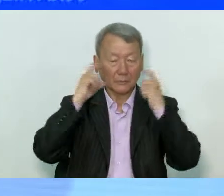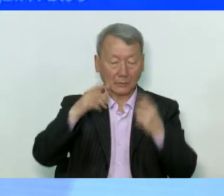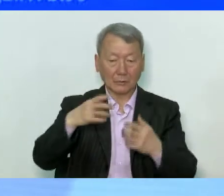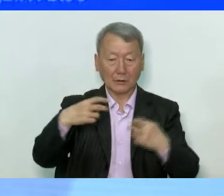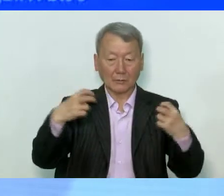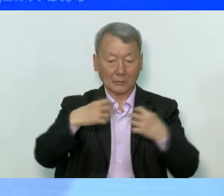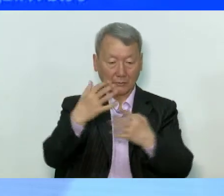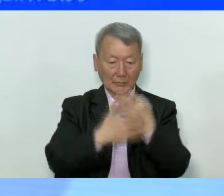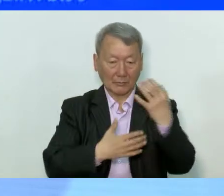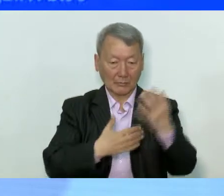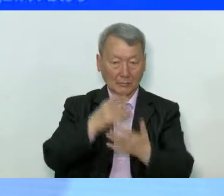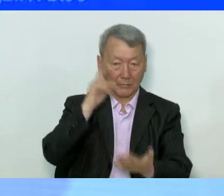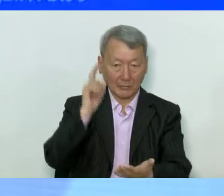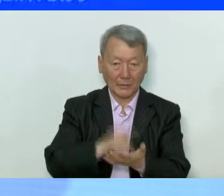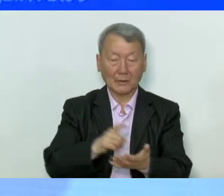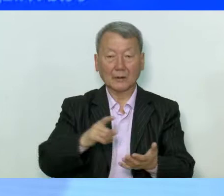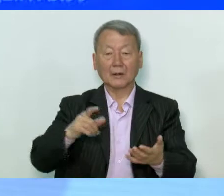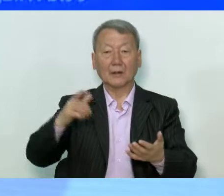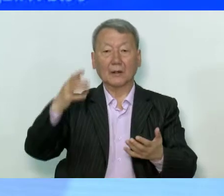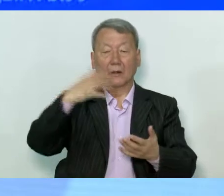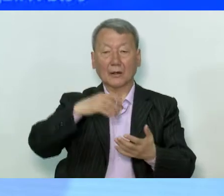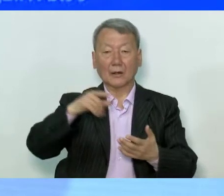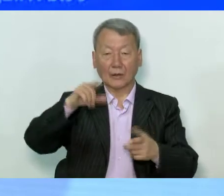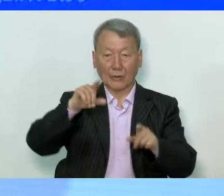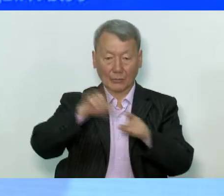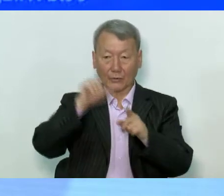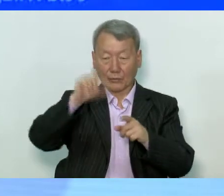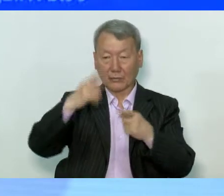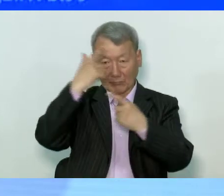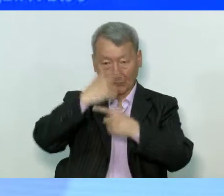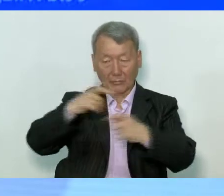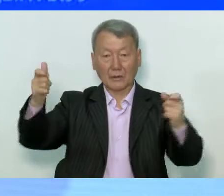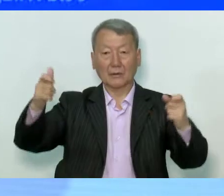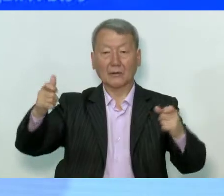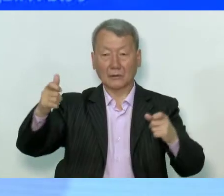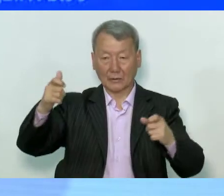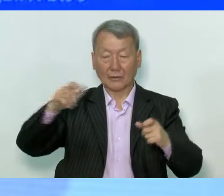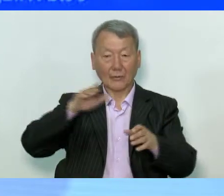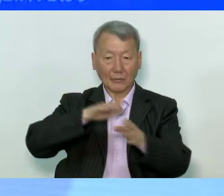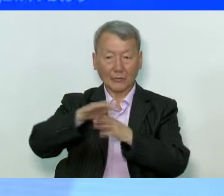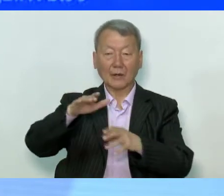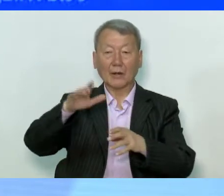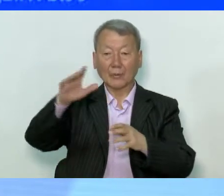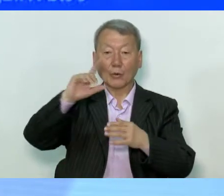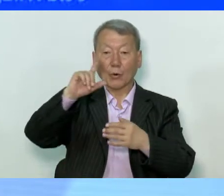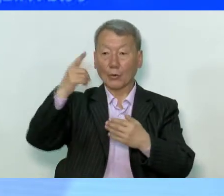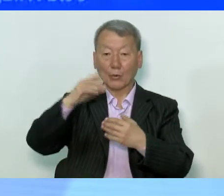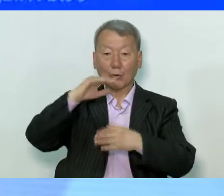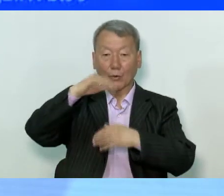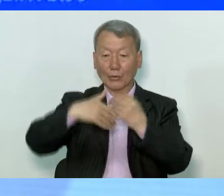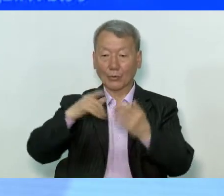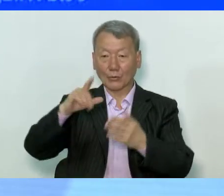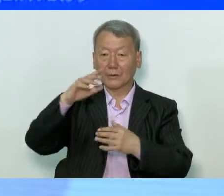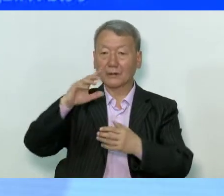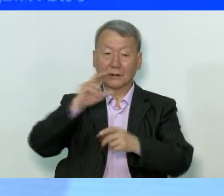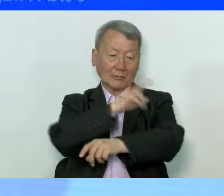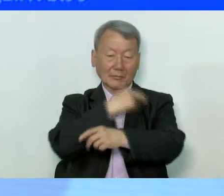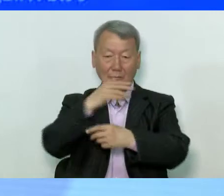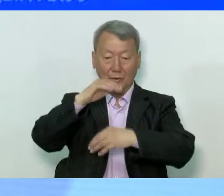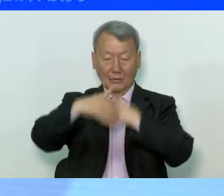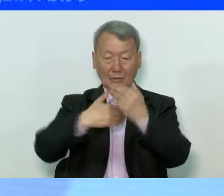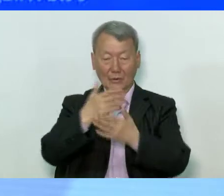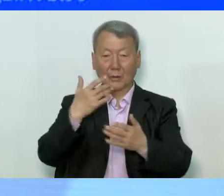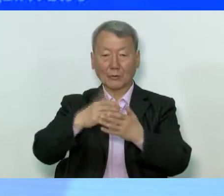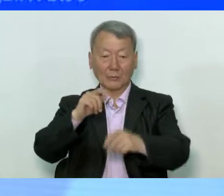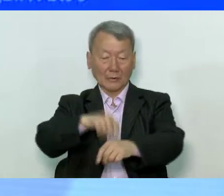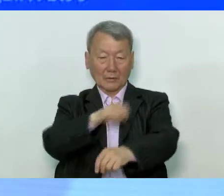перчатка тагыш керек, бир кардарларды дагы түшүндүрүү менен иш алып барыш керек, антисептик колдонгула, аралыкты